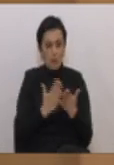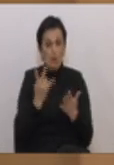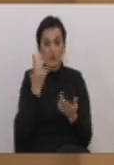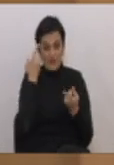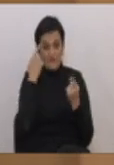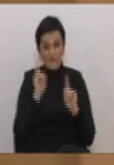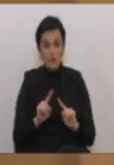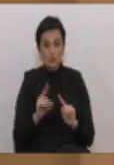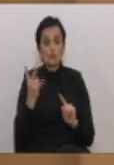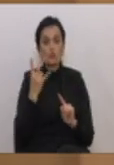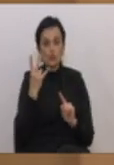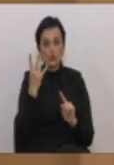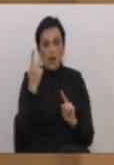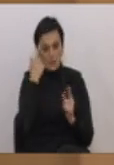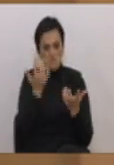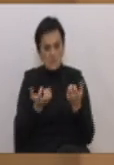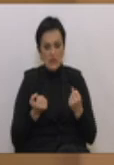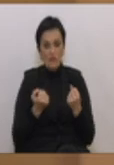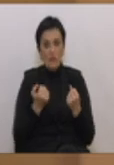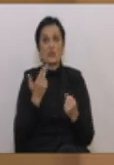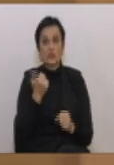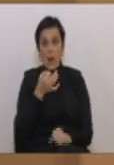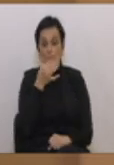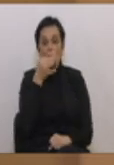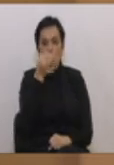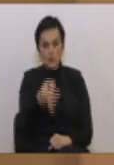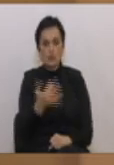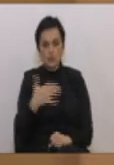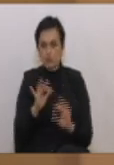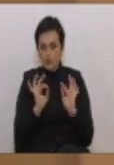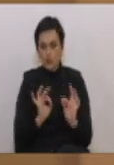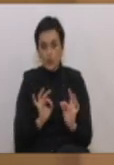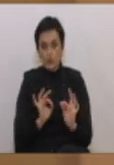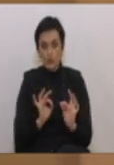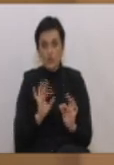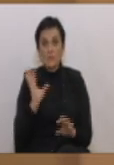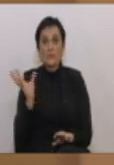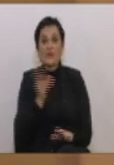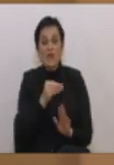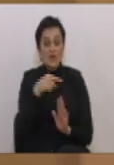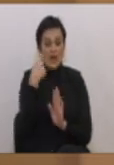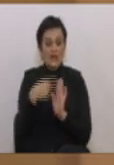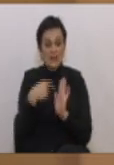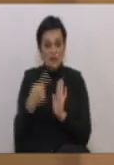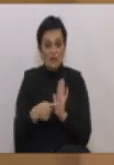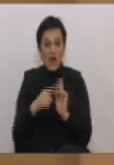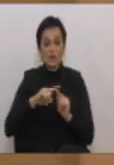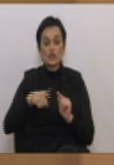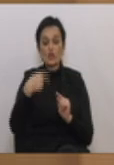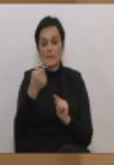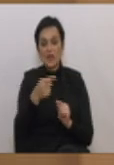ვიცოდეთ და ეს უნდა გავითავისოთ და უკვე პასუხსაც გავცემთ სწორს ყველა დასმულ კითხვას. შემდეგი